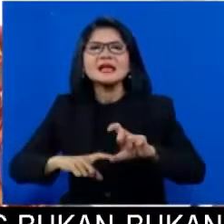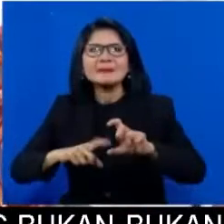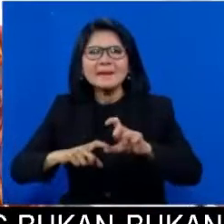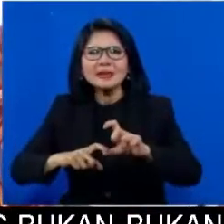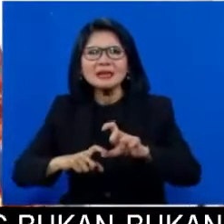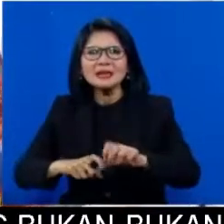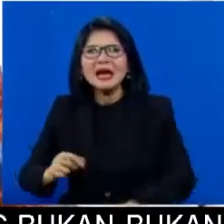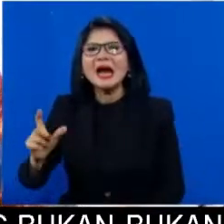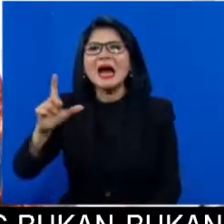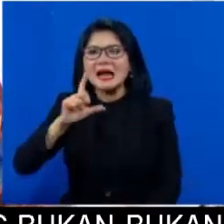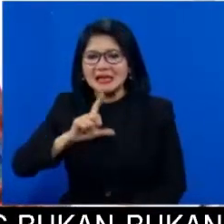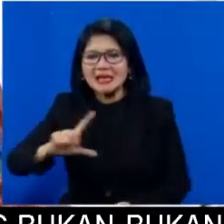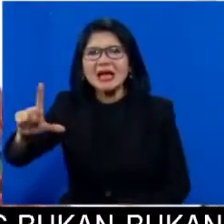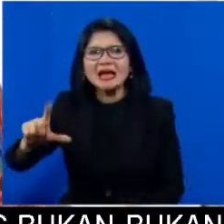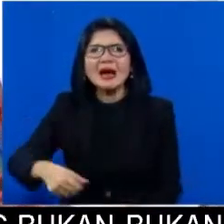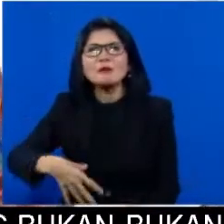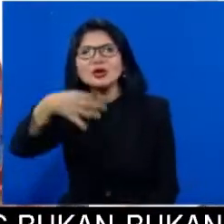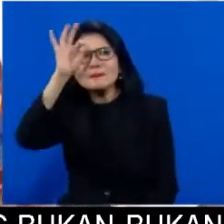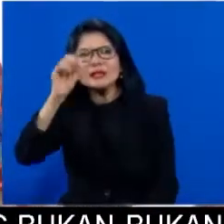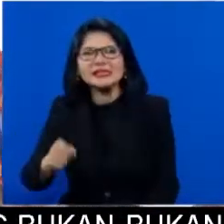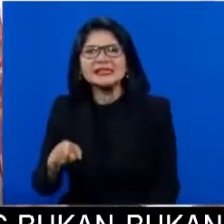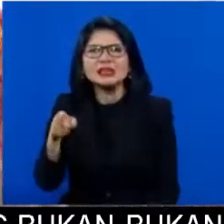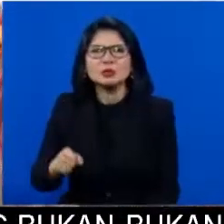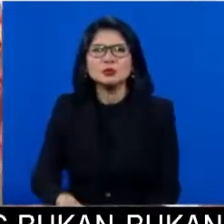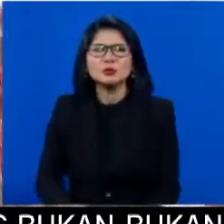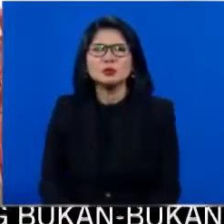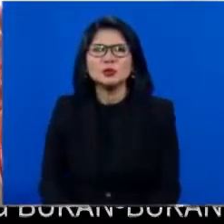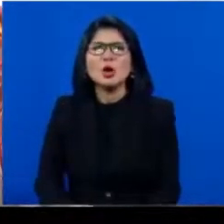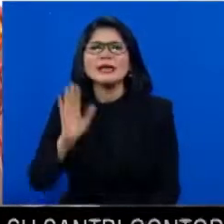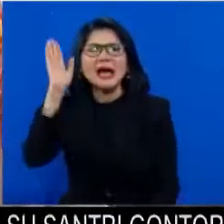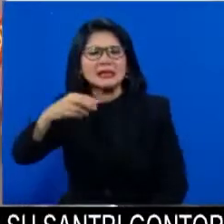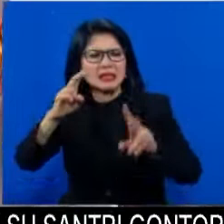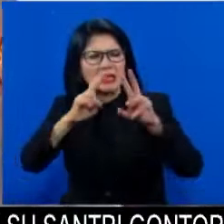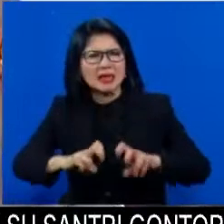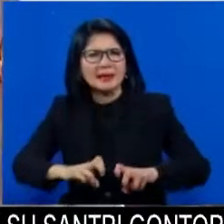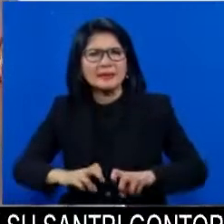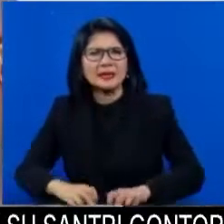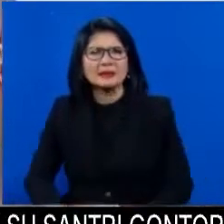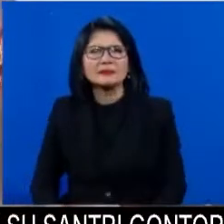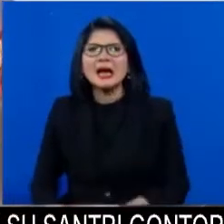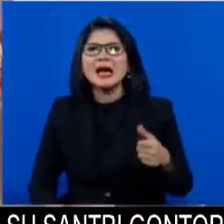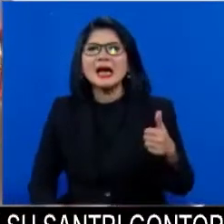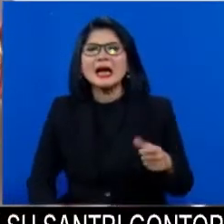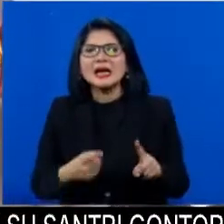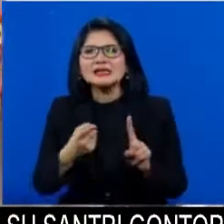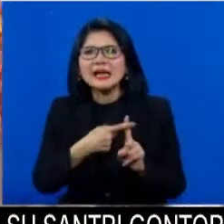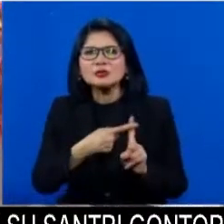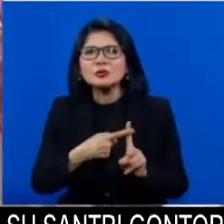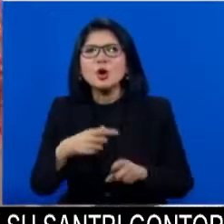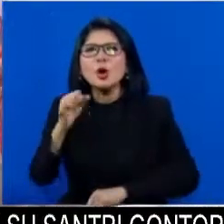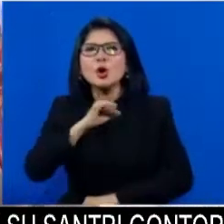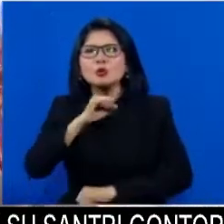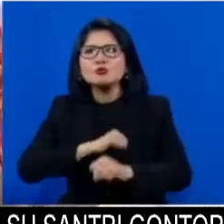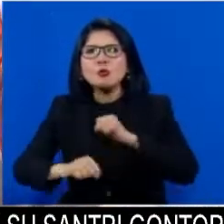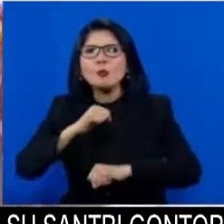dengan dilaporkannya oleh pihak pesantren ke kepolisian. Kami akan mendalami, satu, apa saja upaya yang telah dilakukan oleh